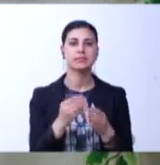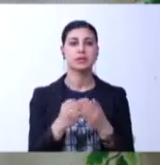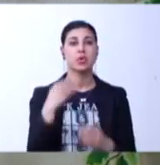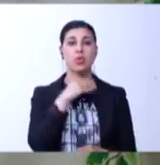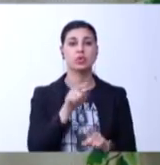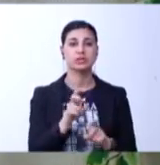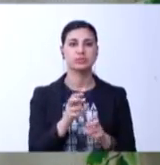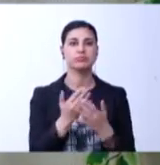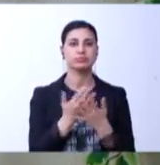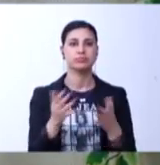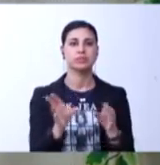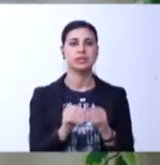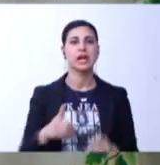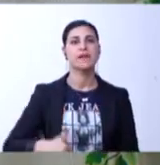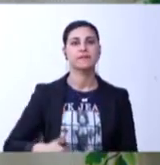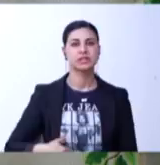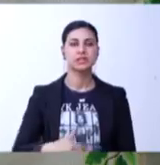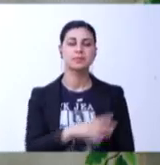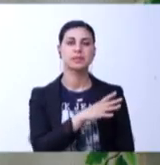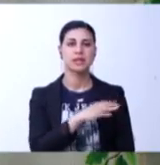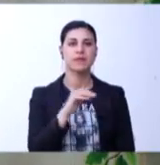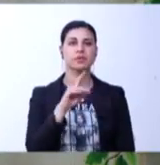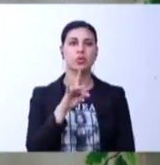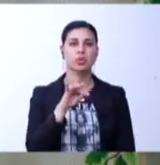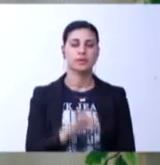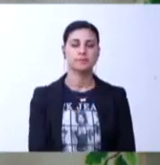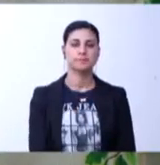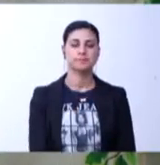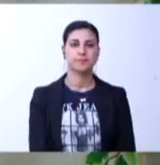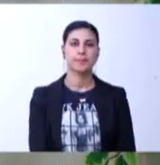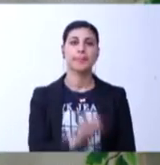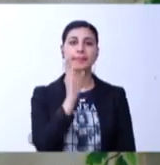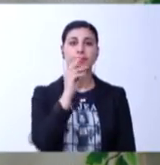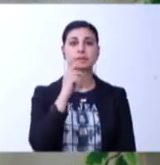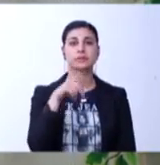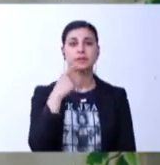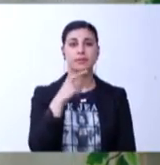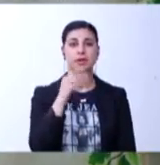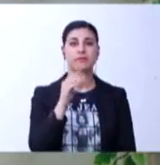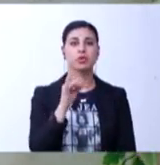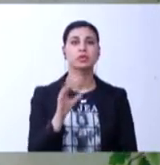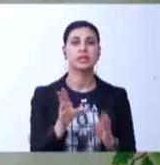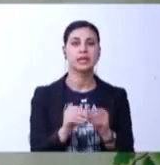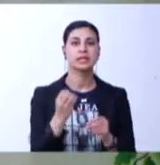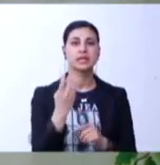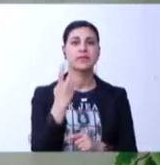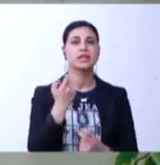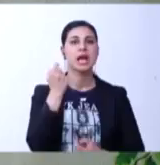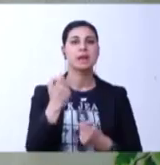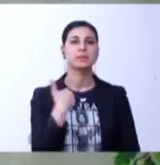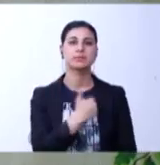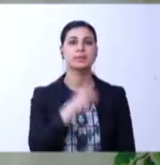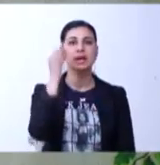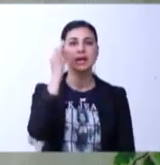ხორცის ამ სახეობასთან ერთად, ღვიძლი მდიდარია ფტორით. როდესაც ვლაპარაკობთ ფტორთან ერთად კიდევ ერთ ელემენტზე, მე